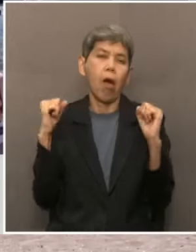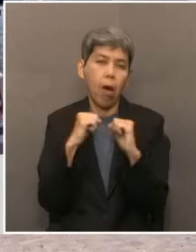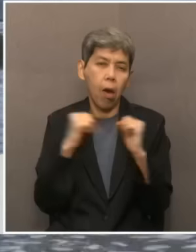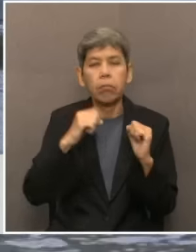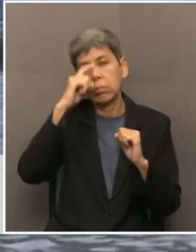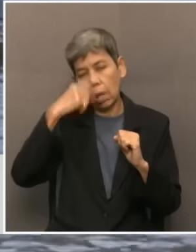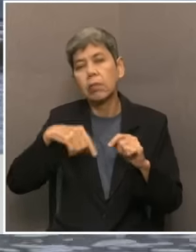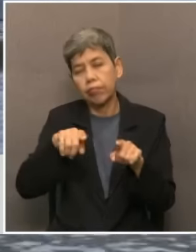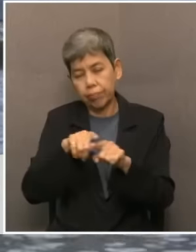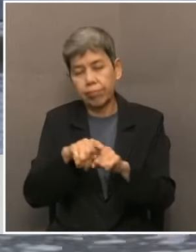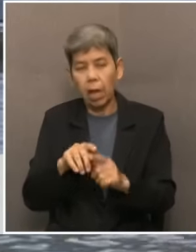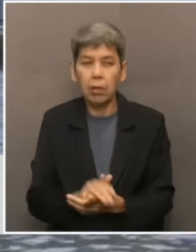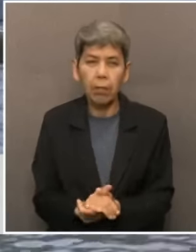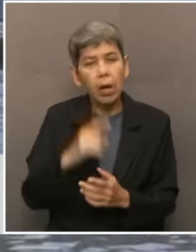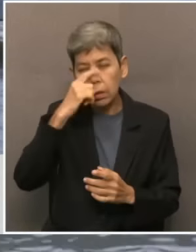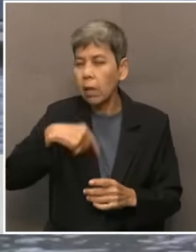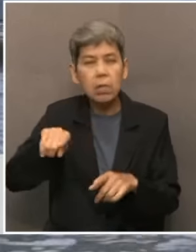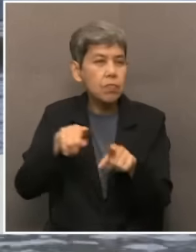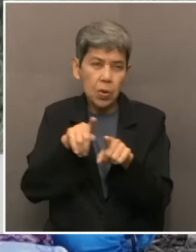ไยจะเห็กลร